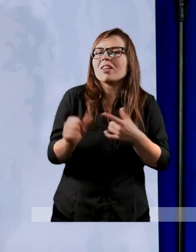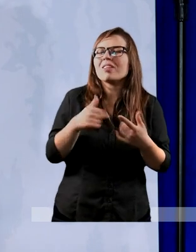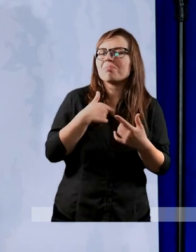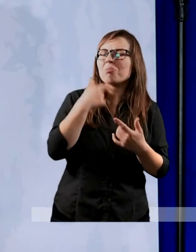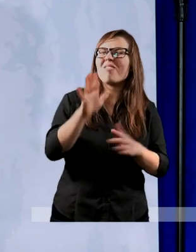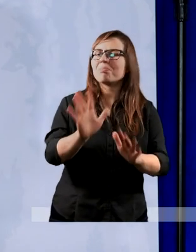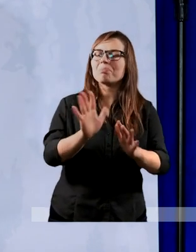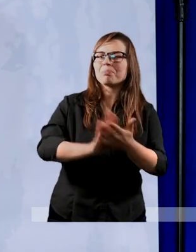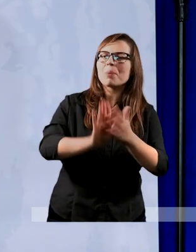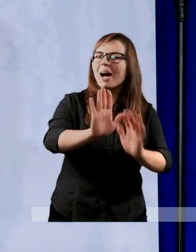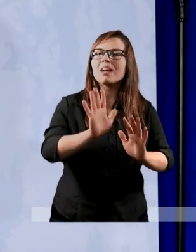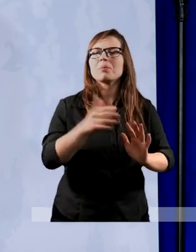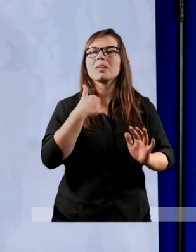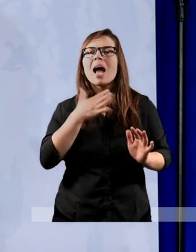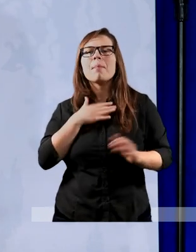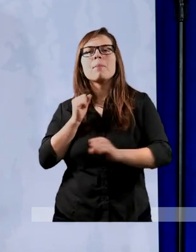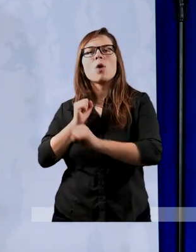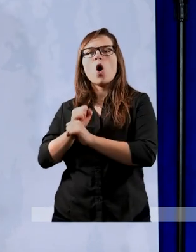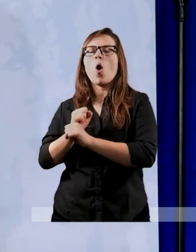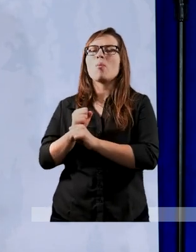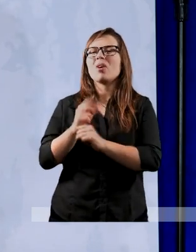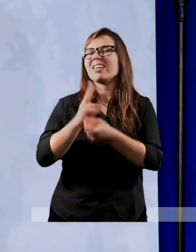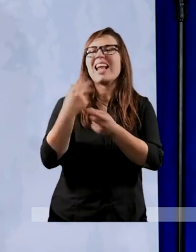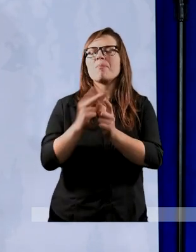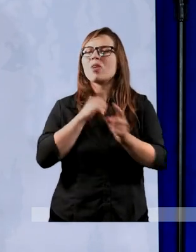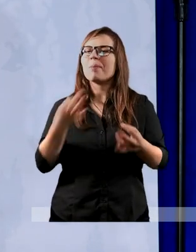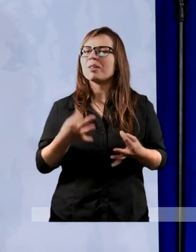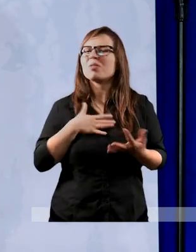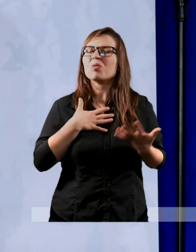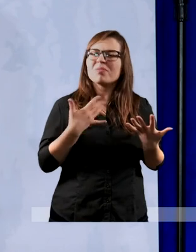wiesz, ja mam robotę, nie spotkamy się dzisiaj.